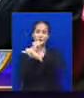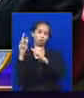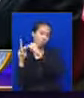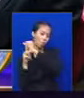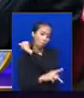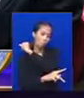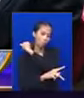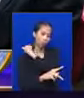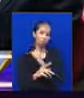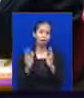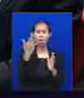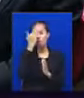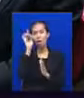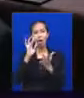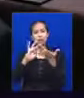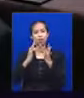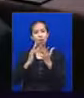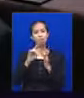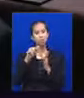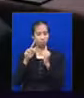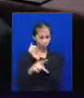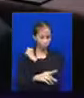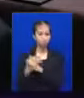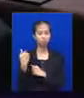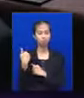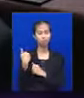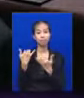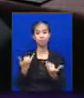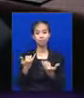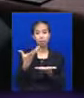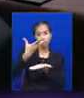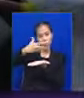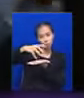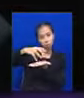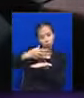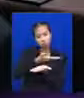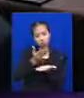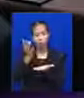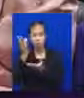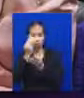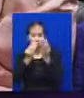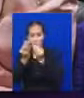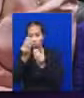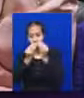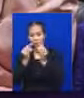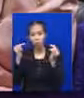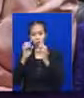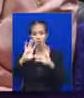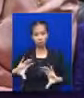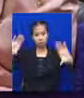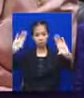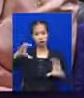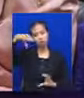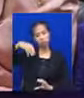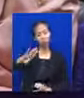สำคัญของโลกออนไลน์โดยเป็นการให้ความรู้แก่บุคลากรหน่วยงานภาครัฐและเอกชนเกี่ยวกับการระบ